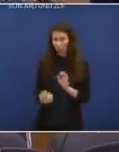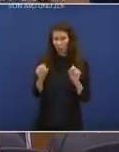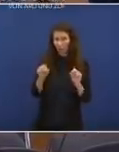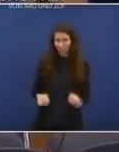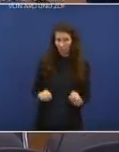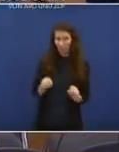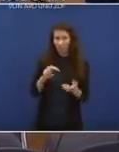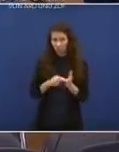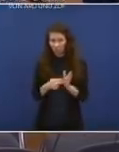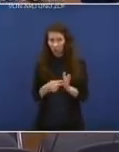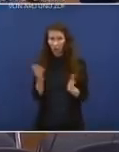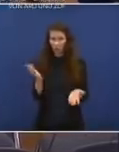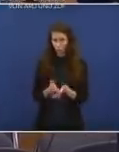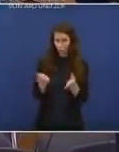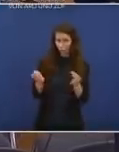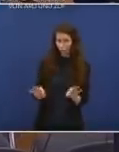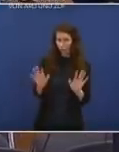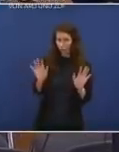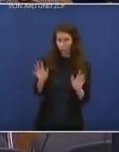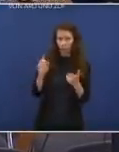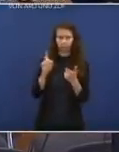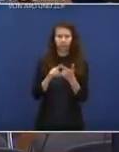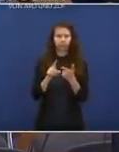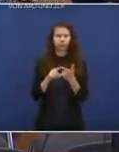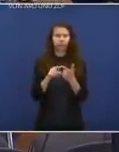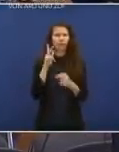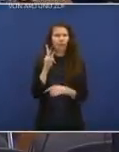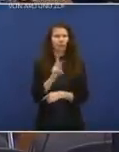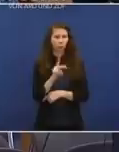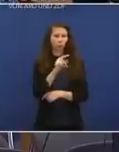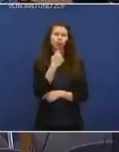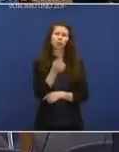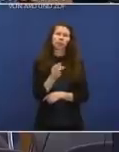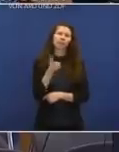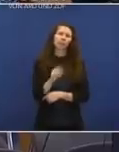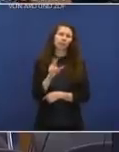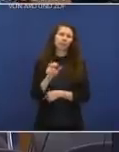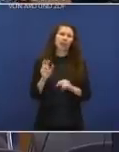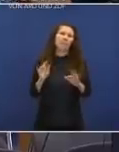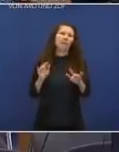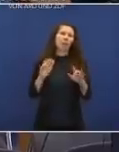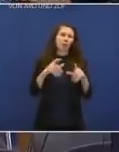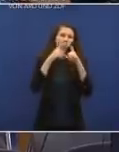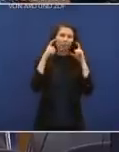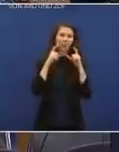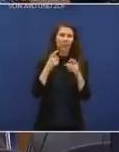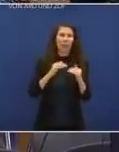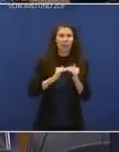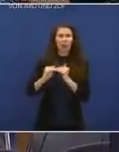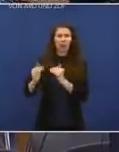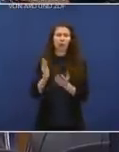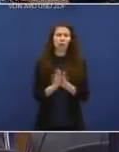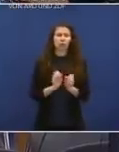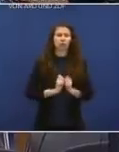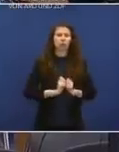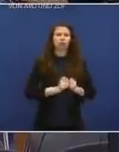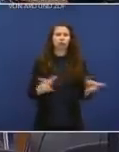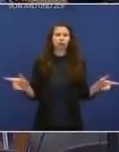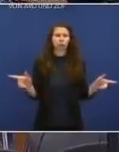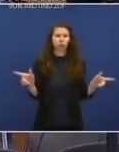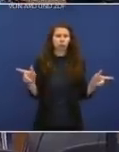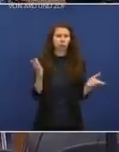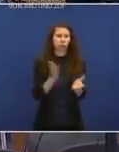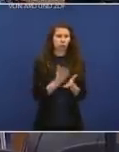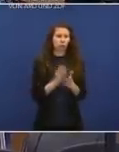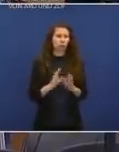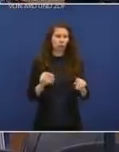Ist das geplant? Ist das schon passiert? Und die andere Frage, Herr Kautz, Sie haben gesagt, 230 Millionen Masken wurden an die Länder gesandt und verwendet.